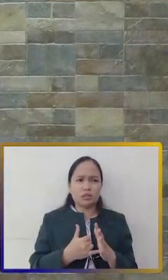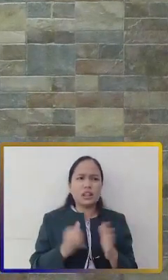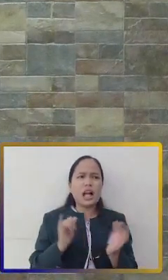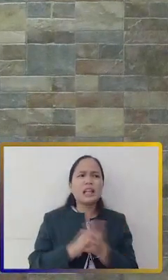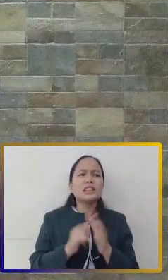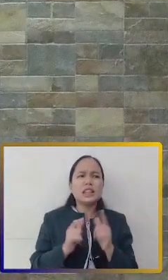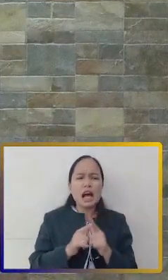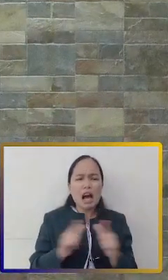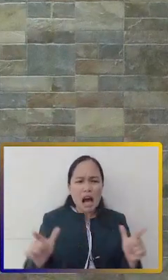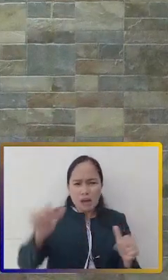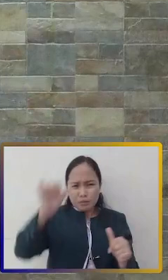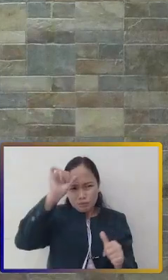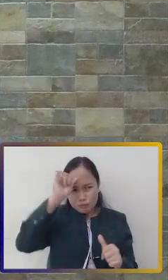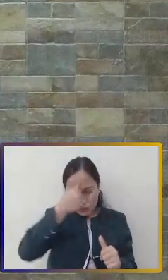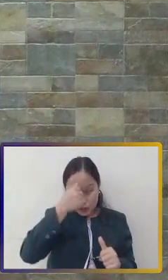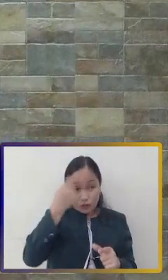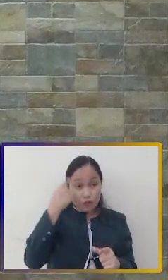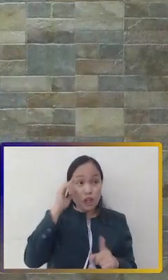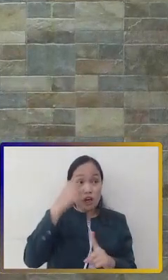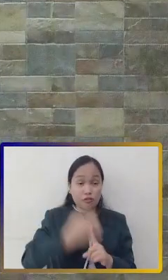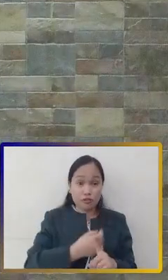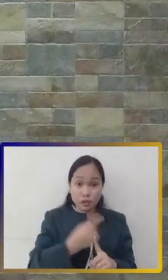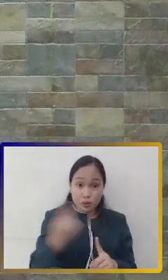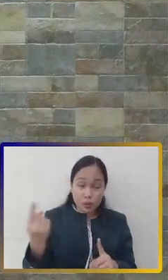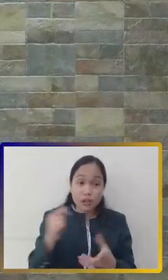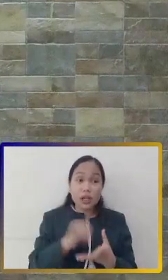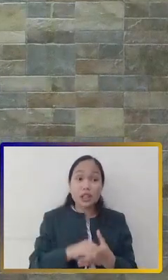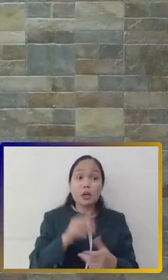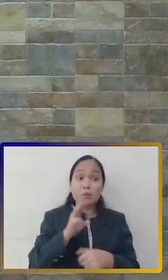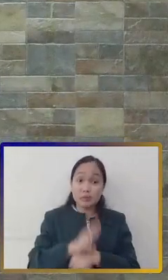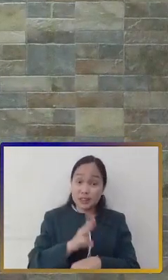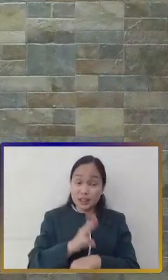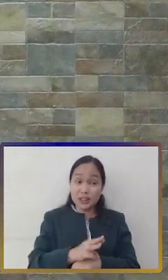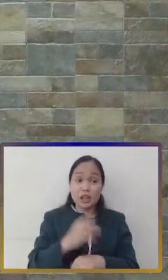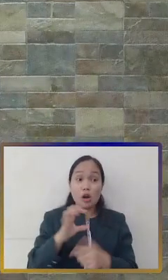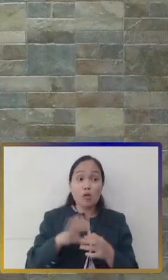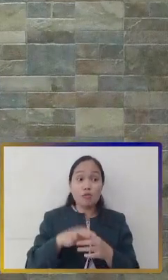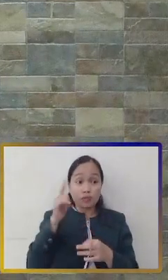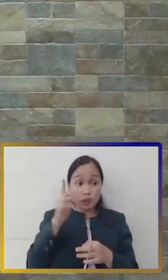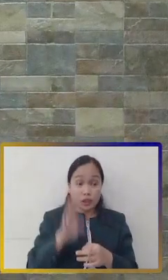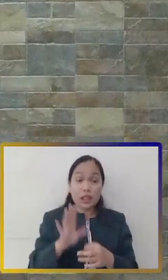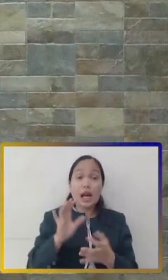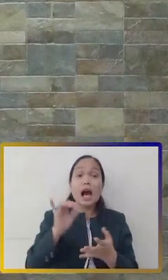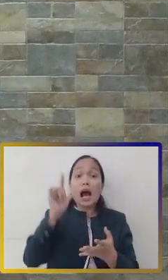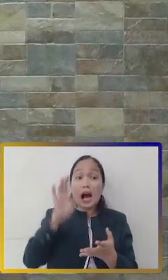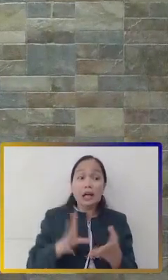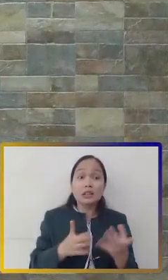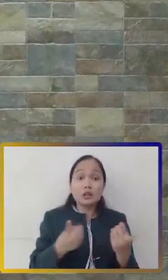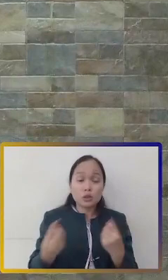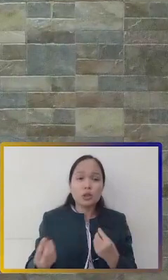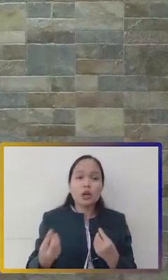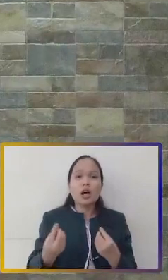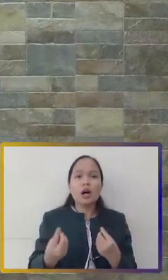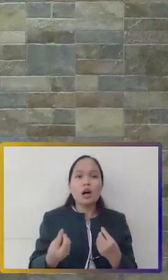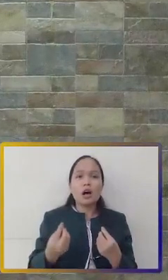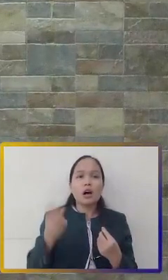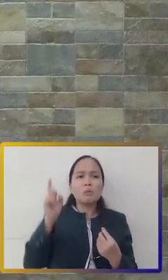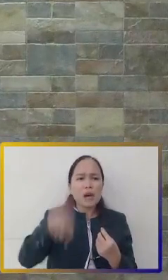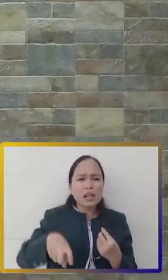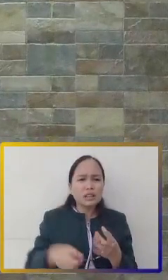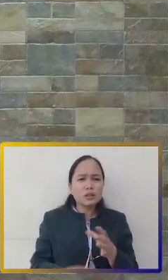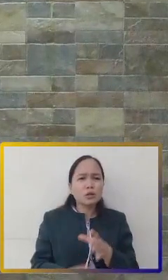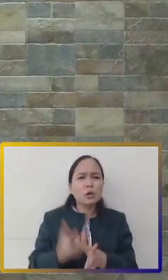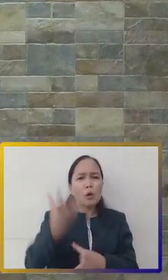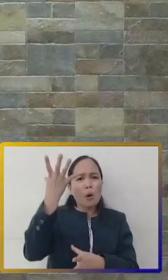great reminder, mga kapatid, sa bawat isa po sa atin, na ang ministry ng Panginoon Jesucristo na kanyang sinimulan ay dapat lumalago